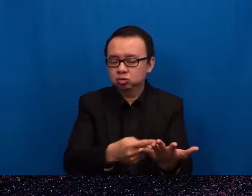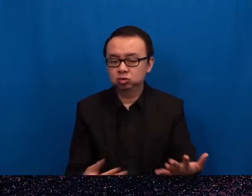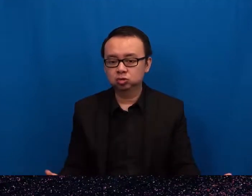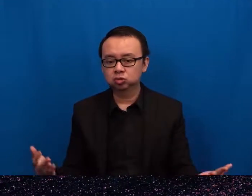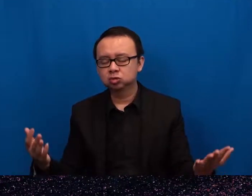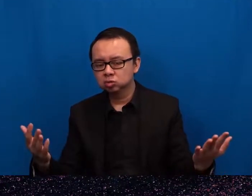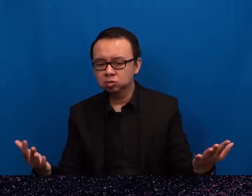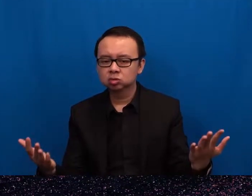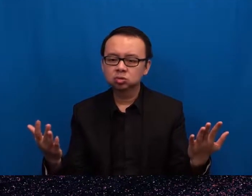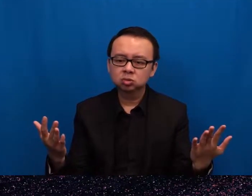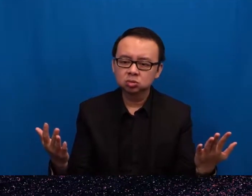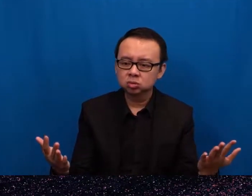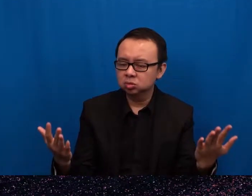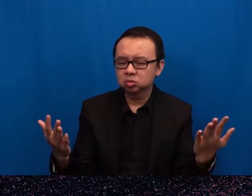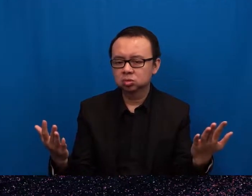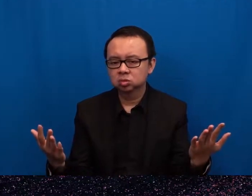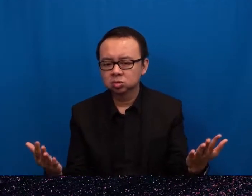Shikabaramatagamayas shanana namayase.